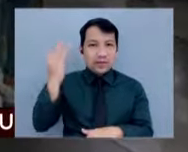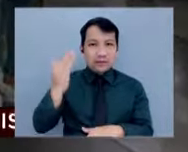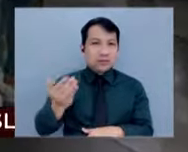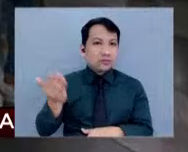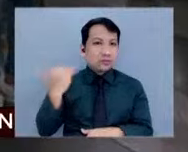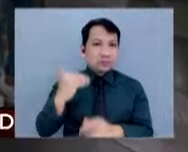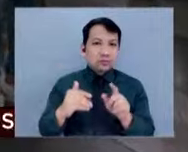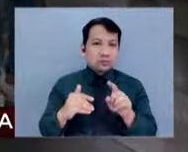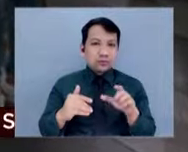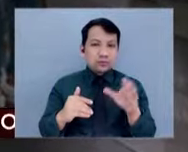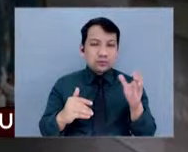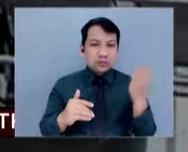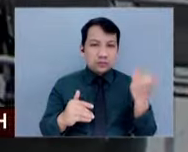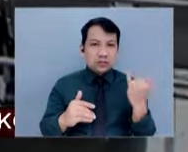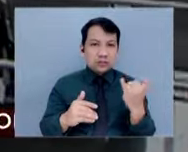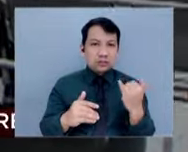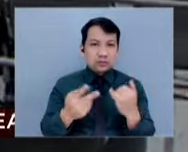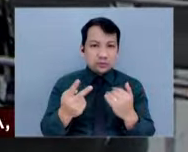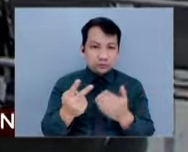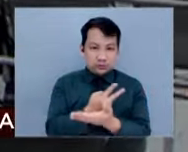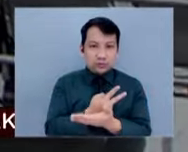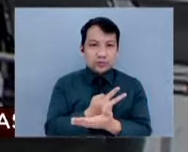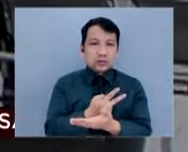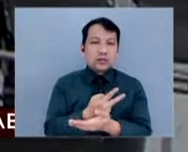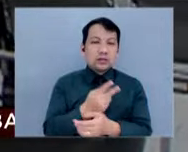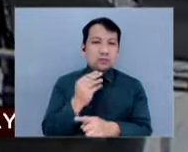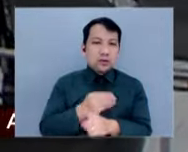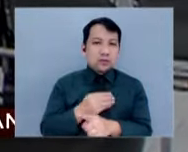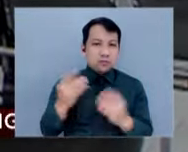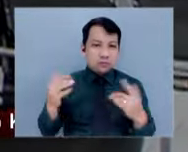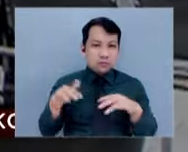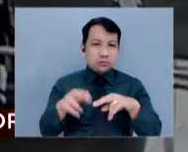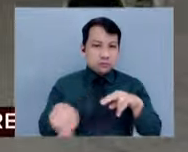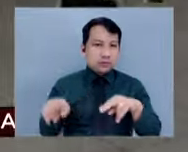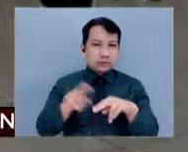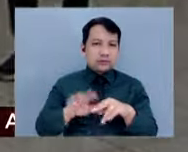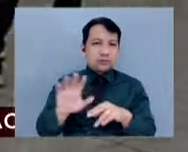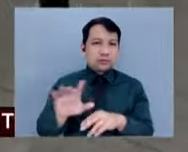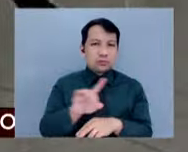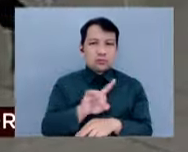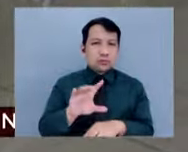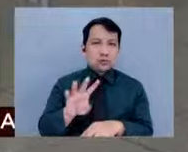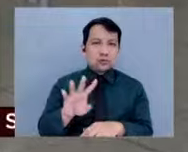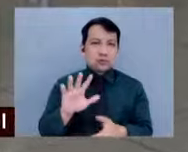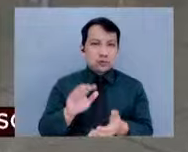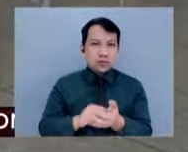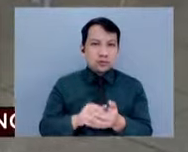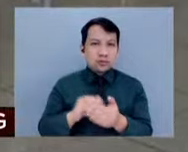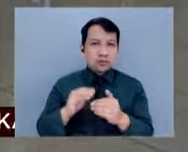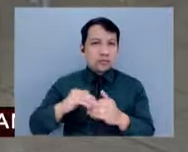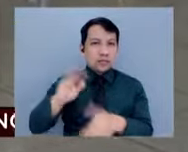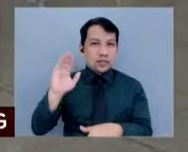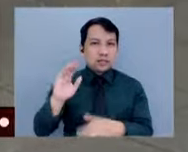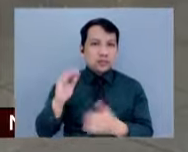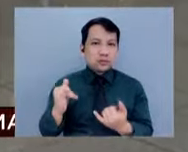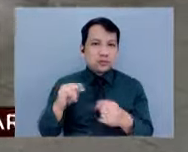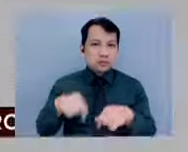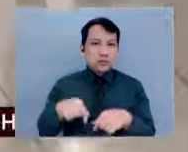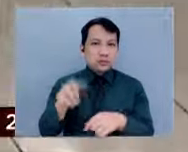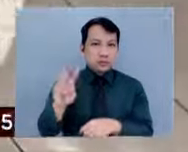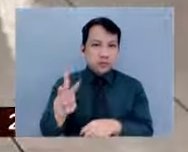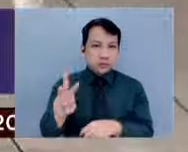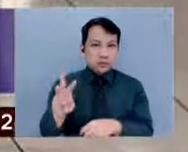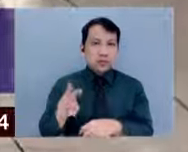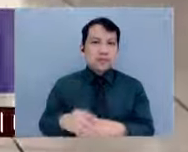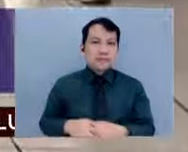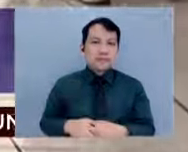itong nagdaang dalawang linggo ng Marso. Posibleng umabot pa ito ng 145,000 pagsapit ng Miyerkules Santo. Sa